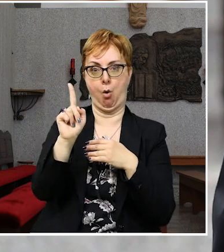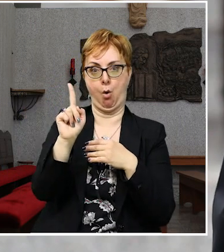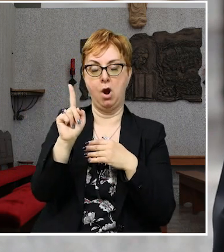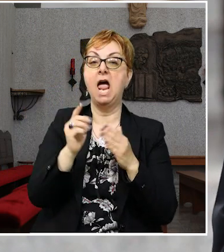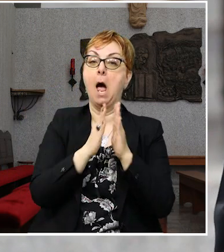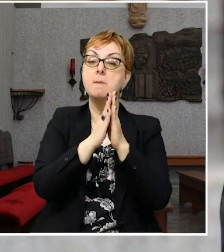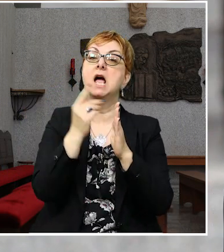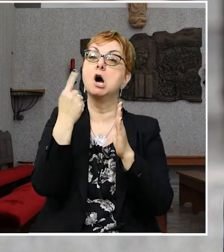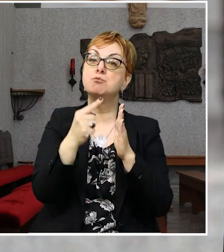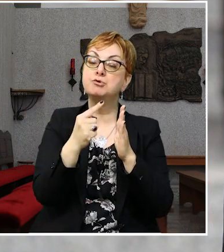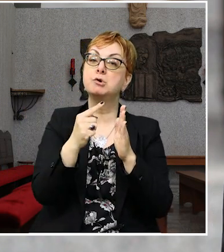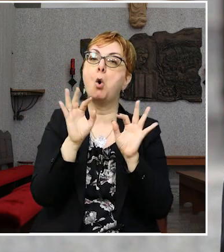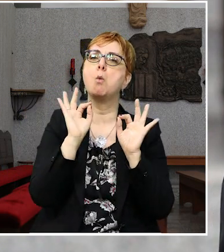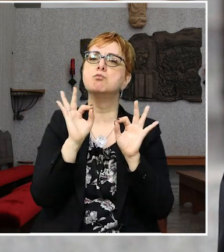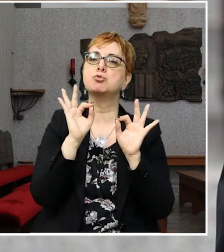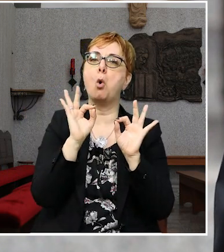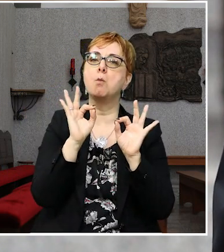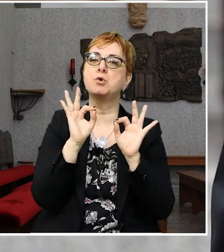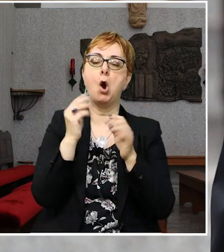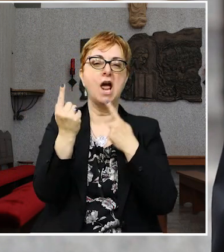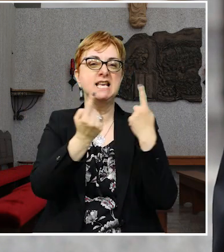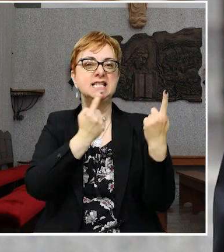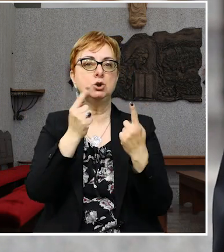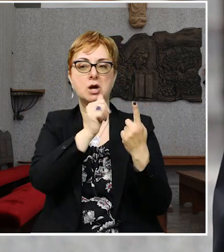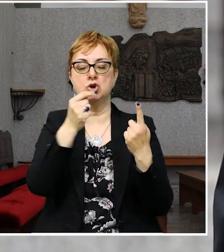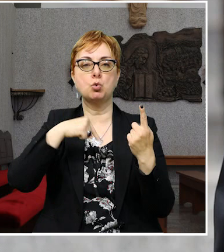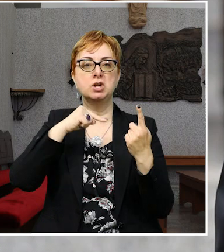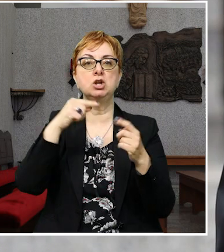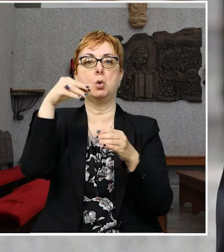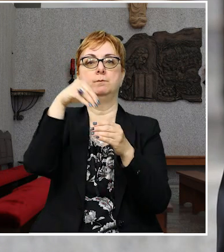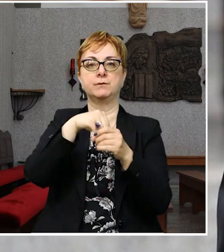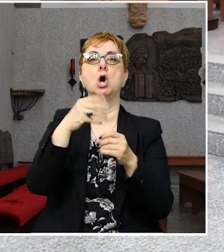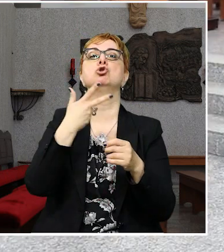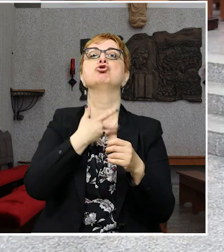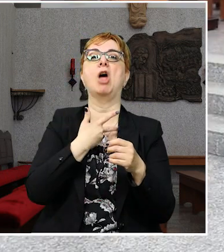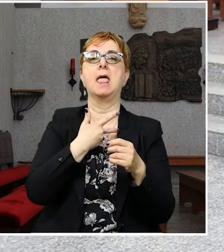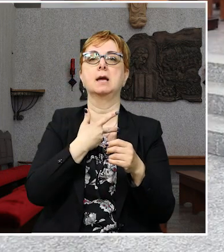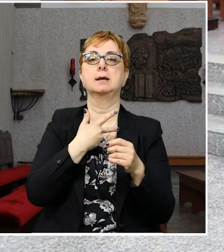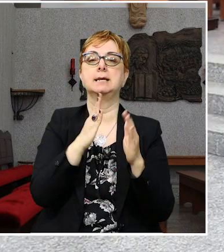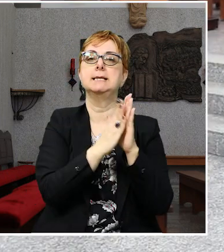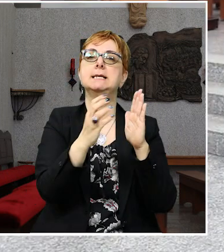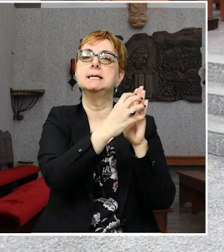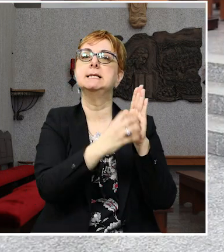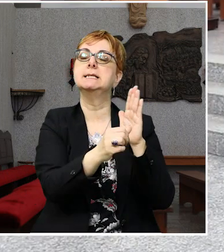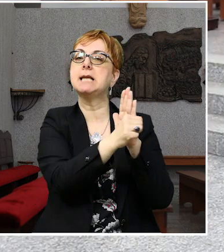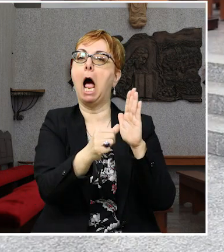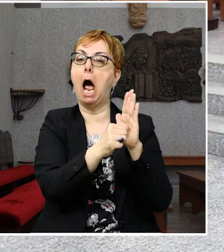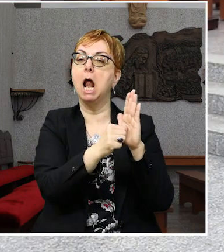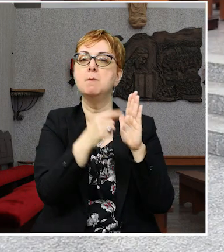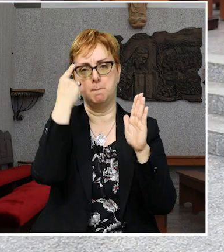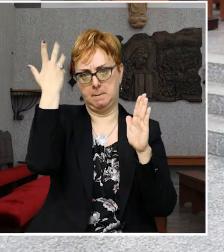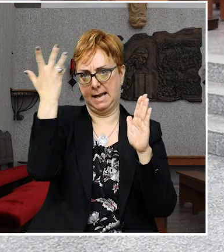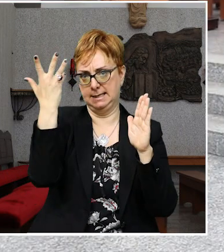preghiera che è proprio immersa nella situazione di ognuno di noi. I salmi, ad esempio,